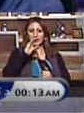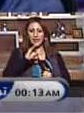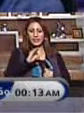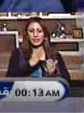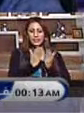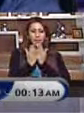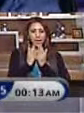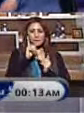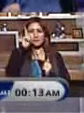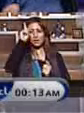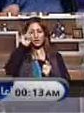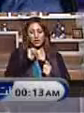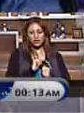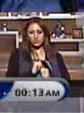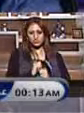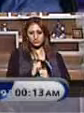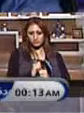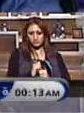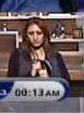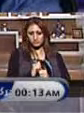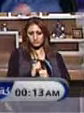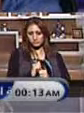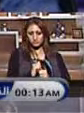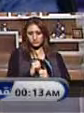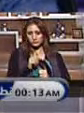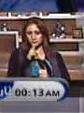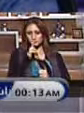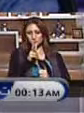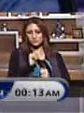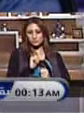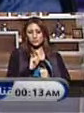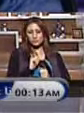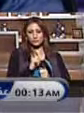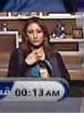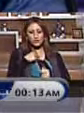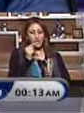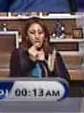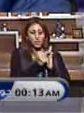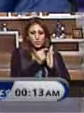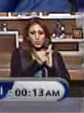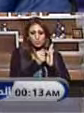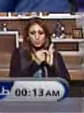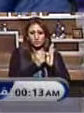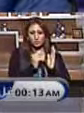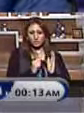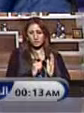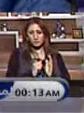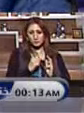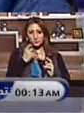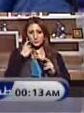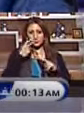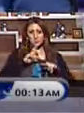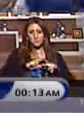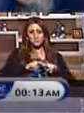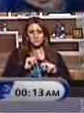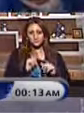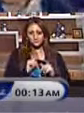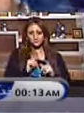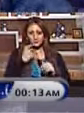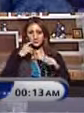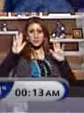الله قال يعني في اي في اي جزء يعني قال ان الابرار لفي نعيم وان